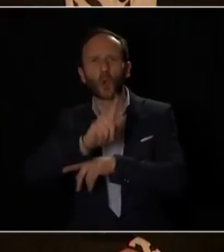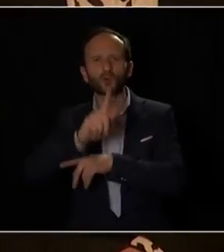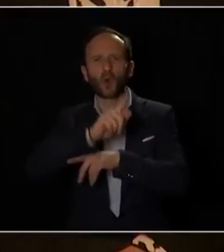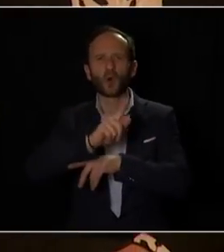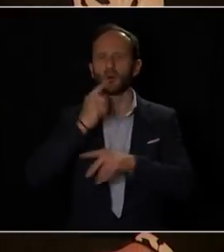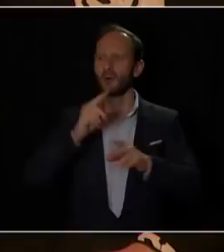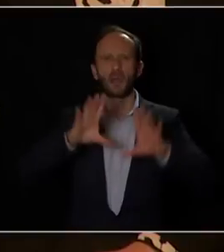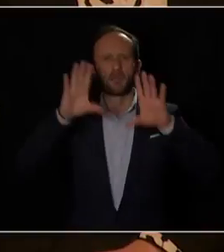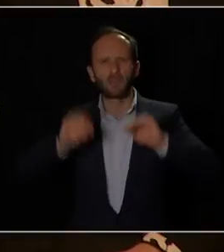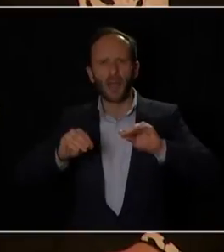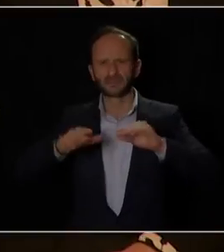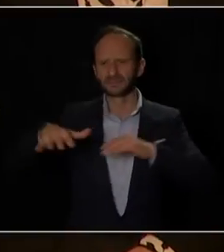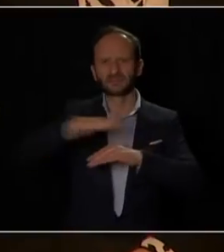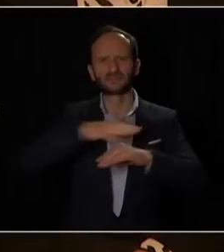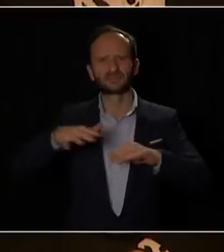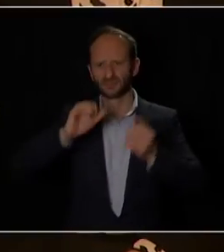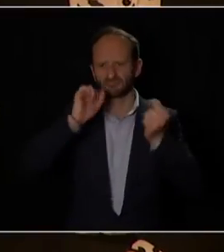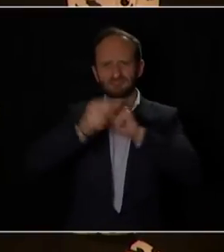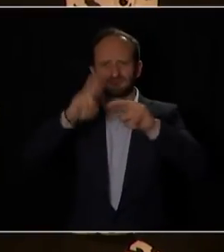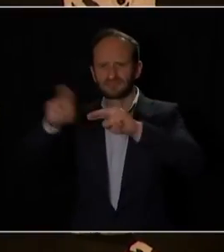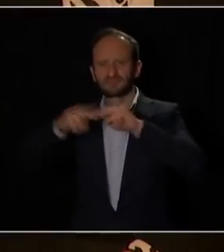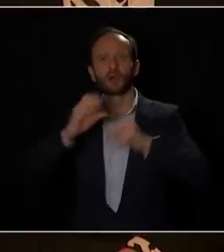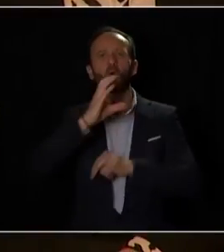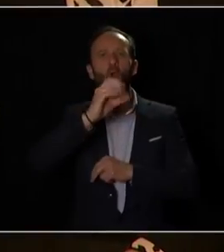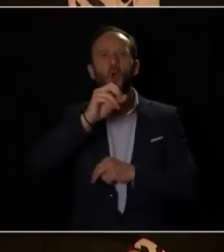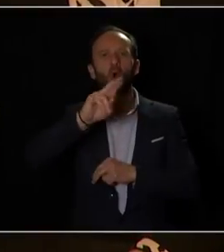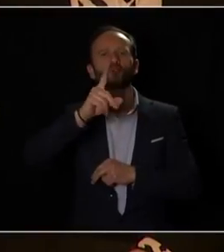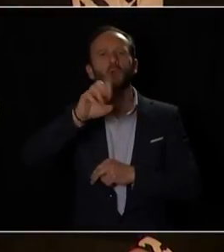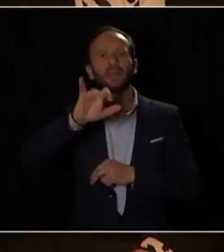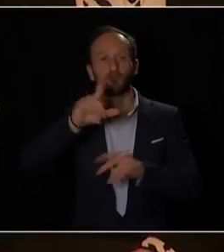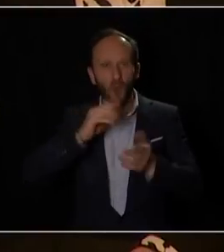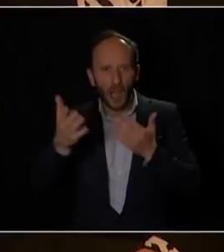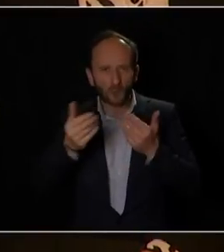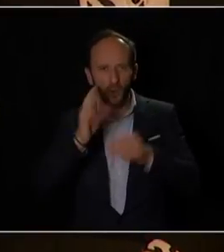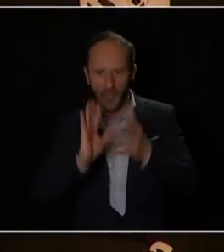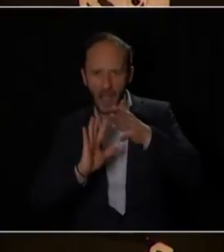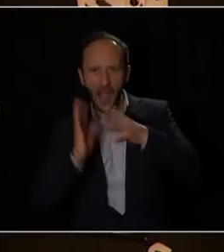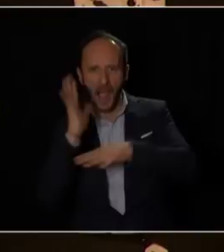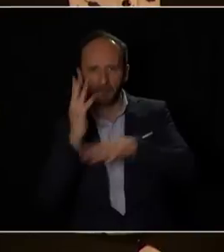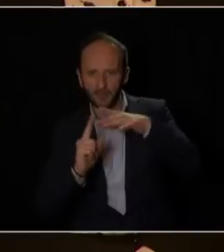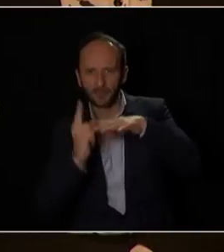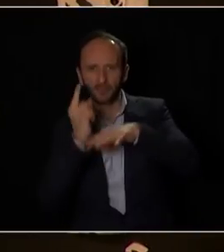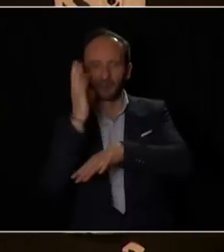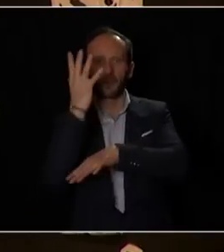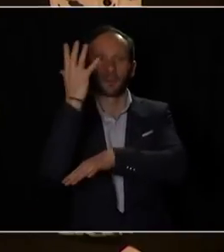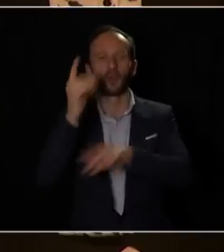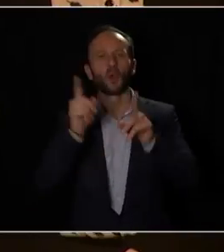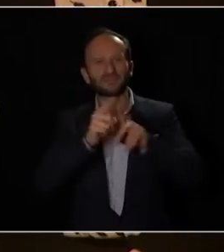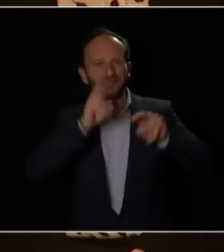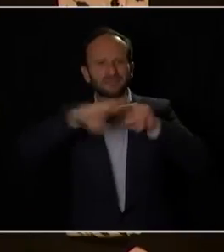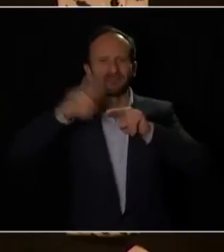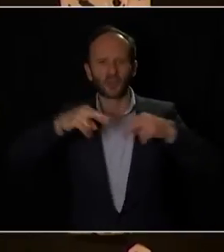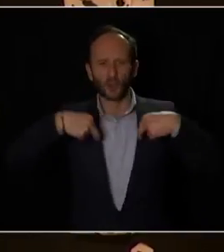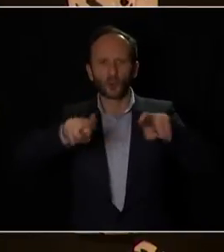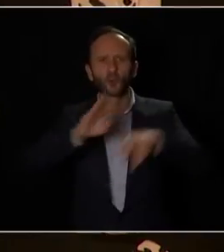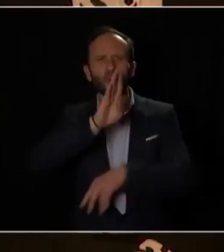Jean-Massé et Cordelier attendaient que les arbres poussent, ainsi que la rénovation de la rue du Bourg permettent, après